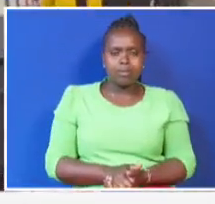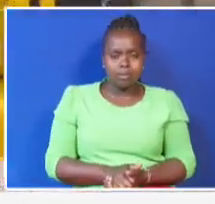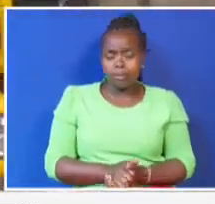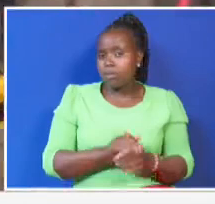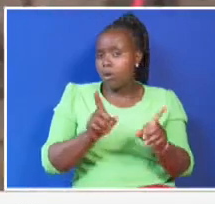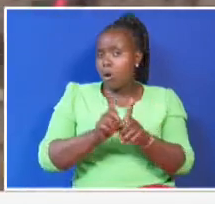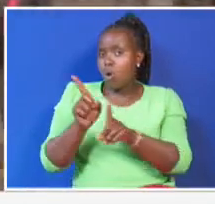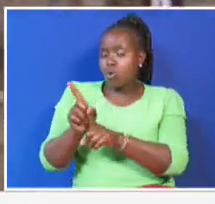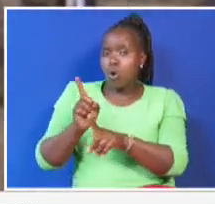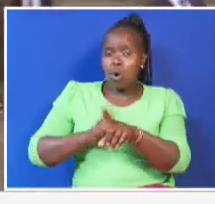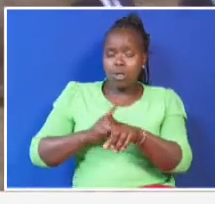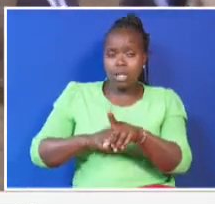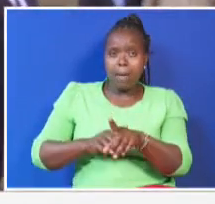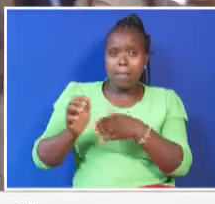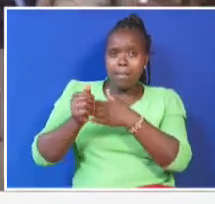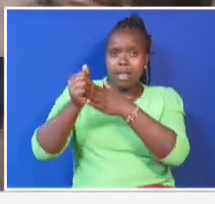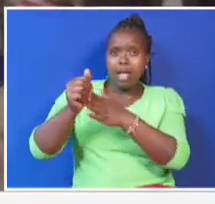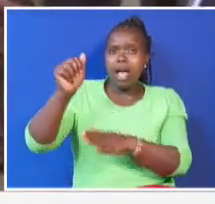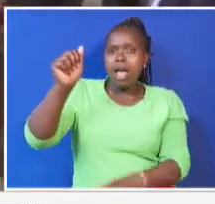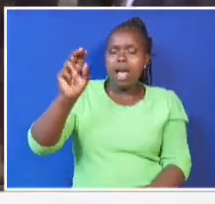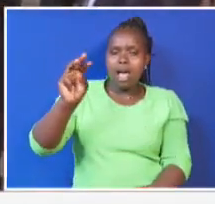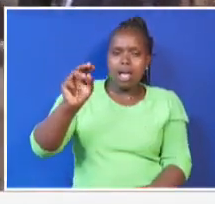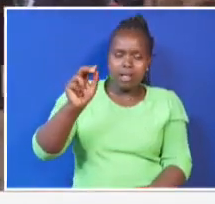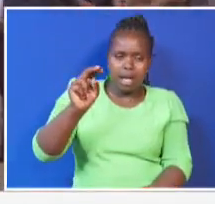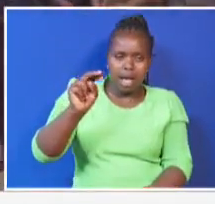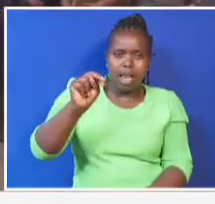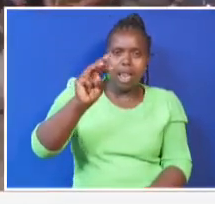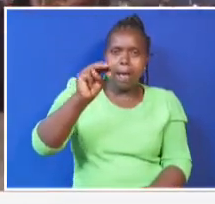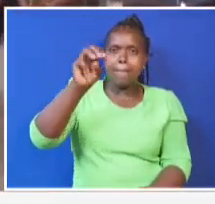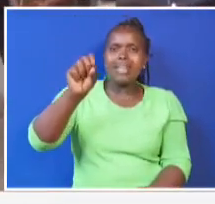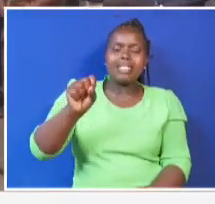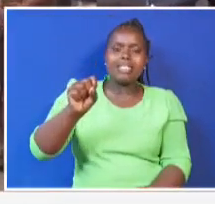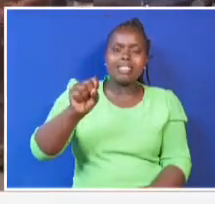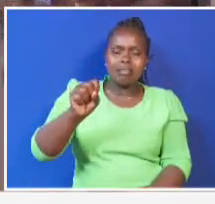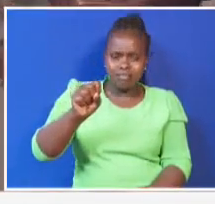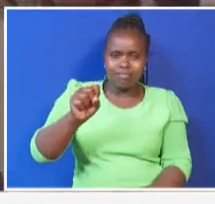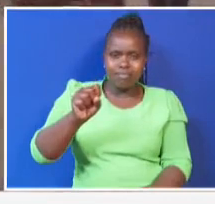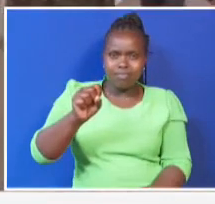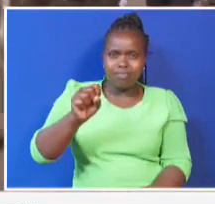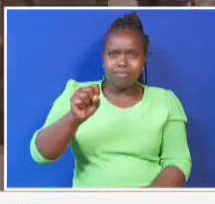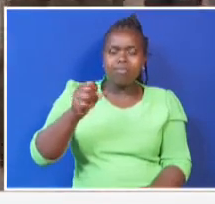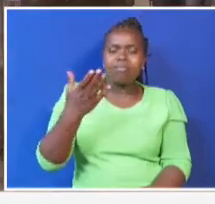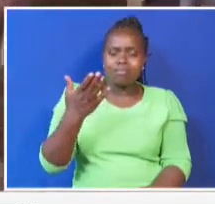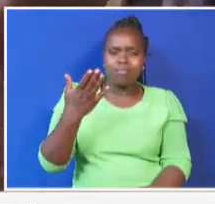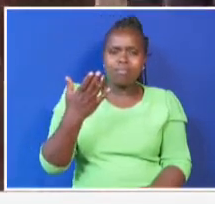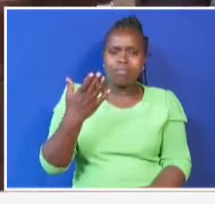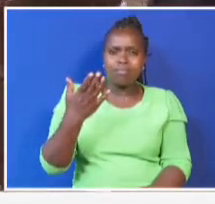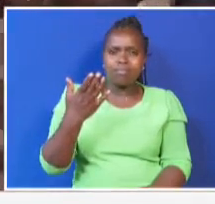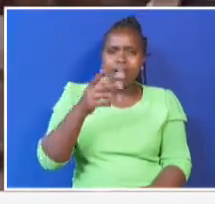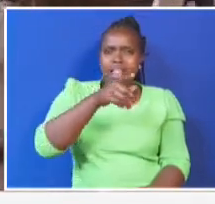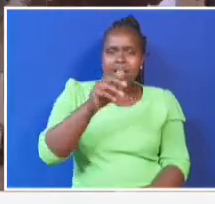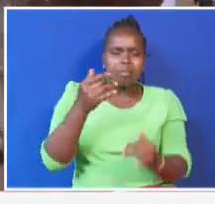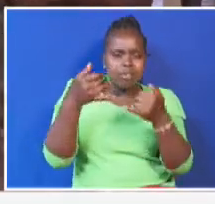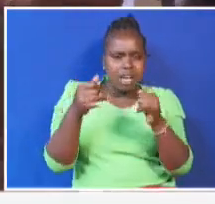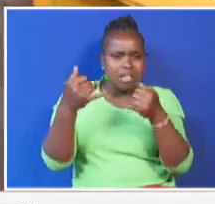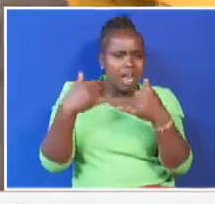Hata hivyo, tangu kuingia katika uongozi, halmashauri ya huduma za Nairobi, almaarufu Nairobi Metropolitan Services, NMS,